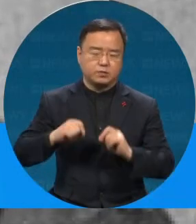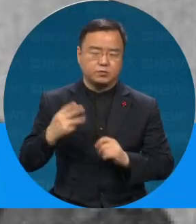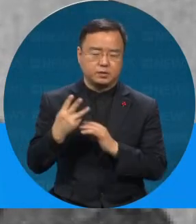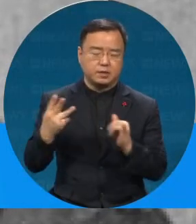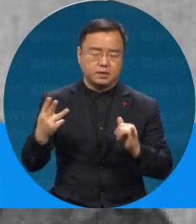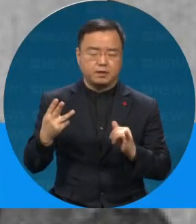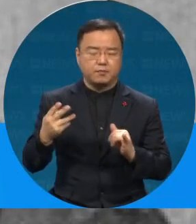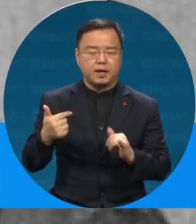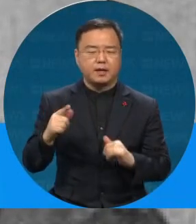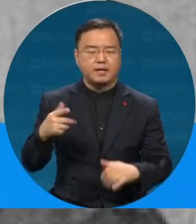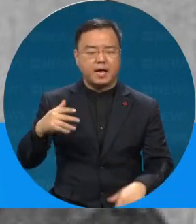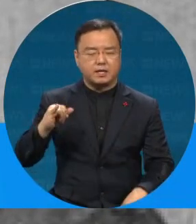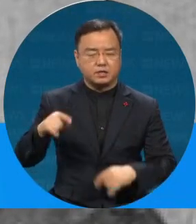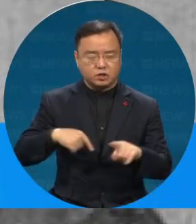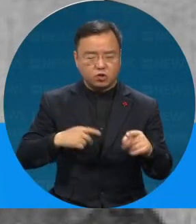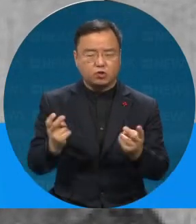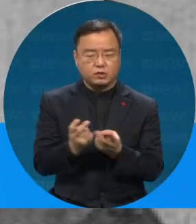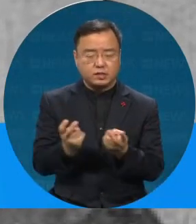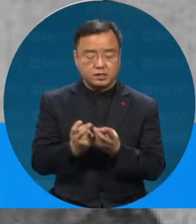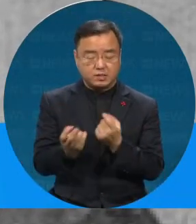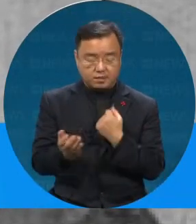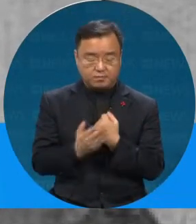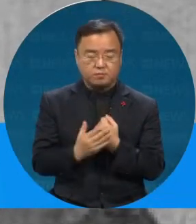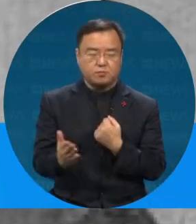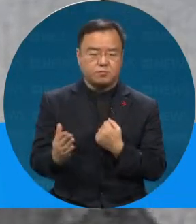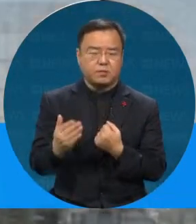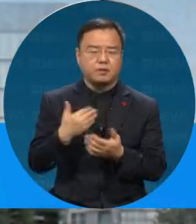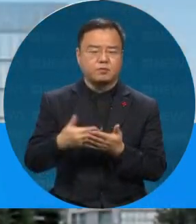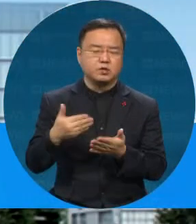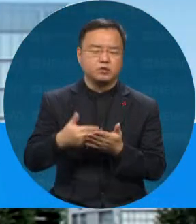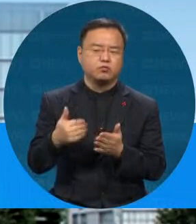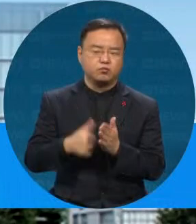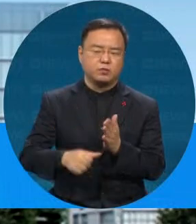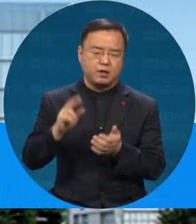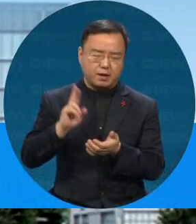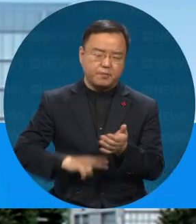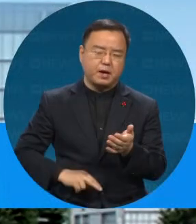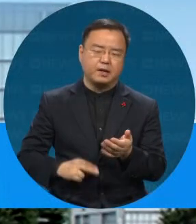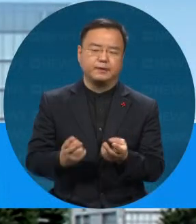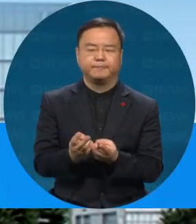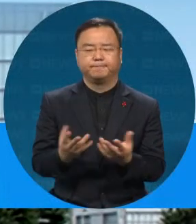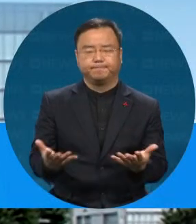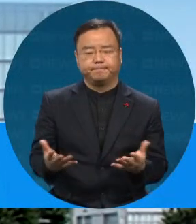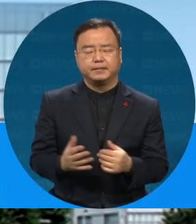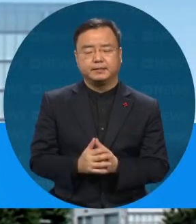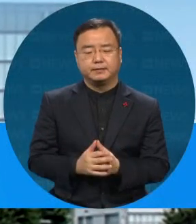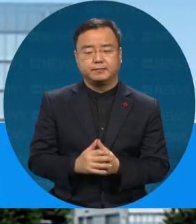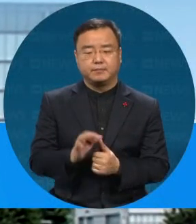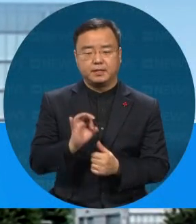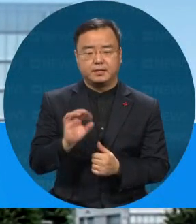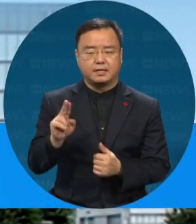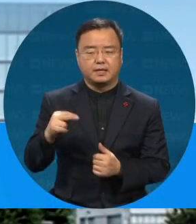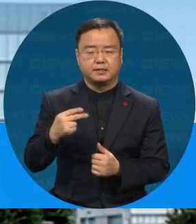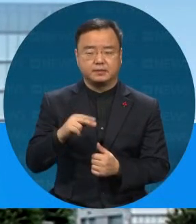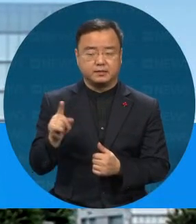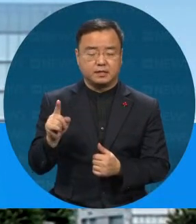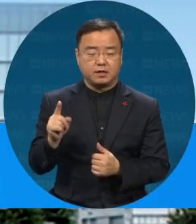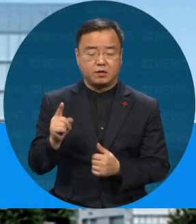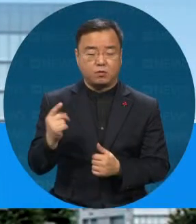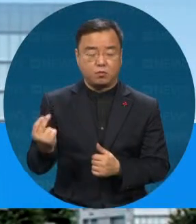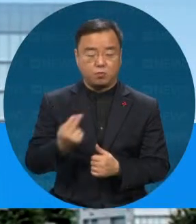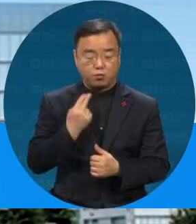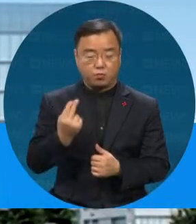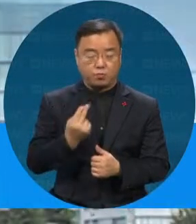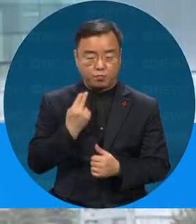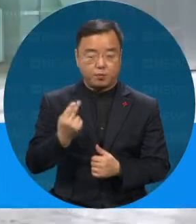독일 나치 정책에 따라 당시 미술 수집품을 팔 수밖에 없었고 손포의 전신인 야스다 화재 해상보험이